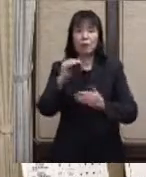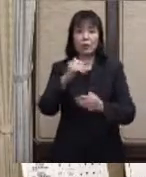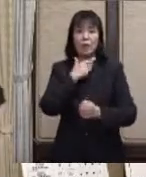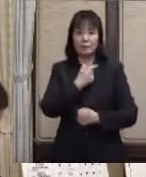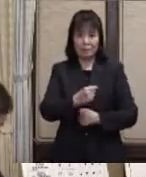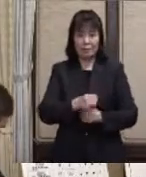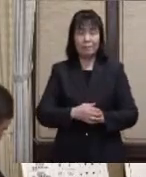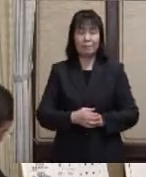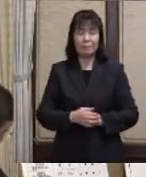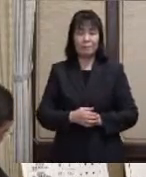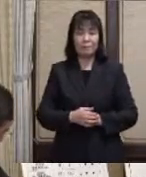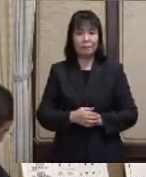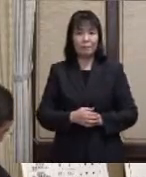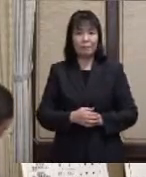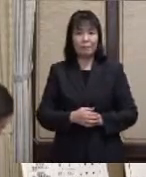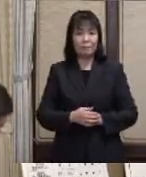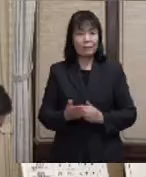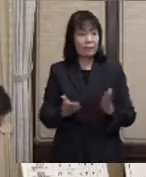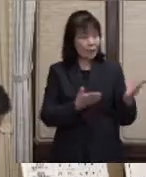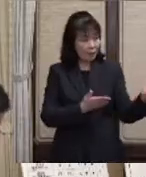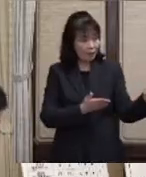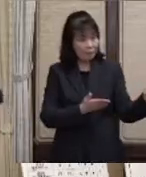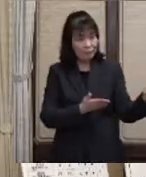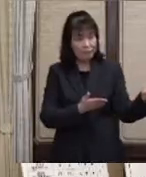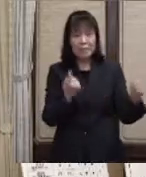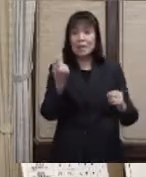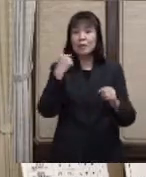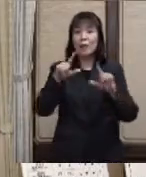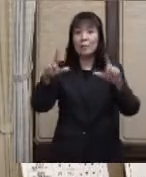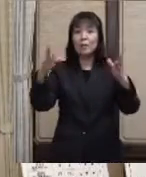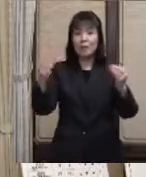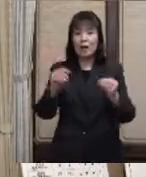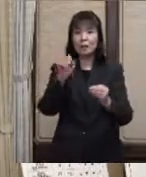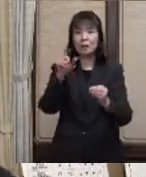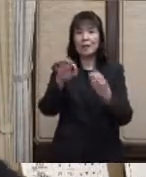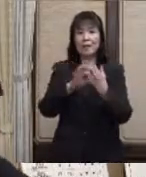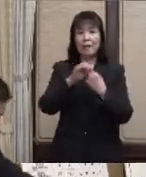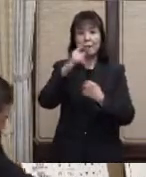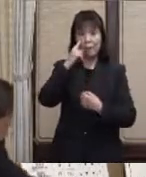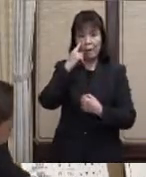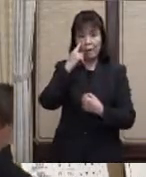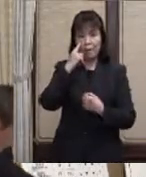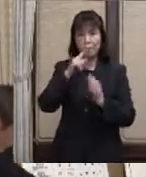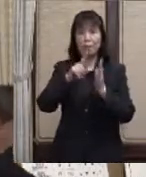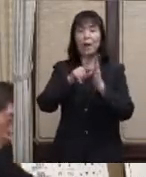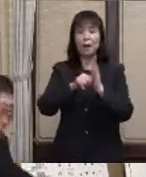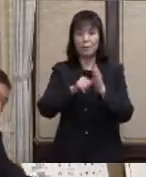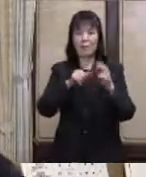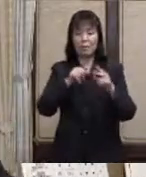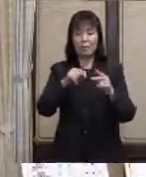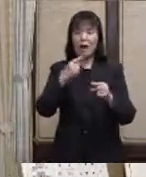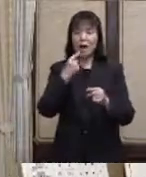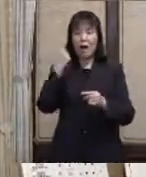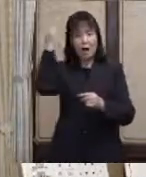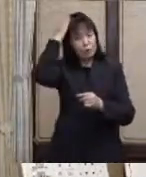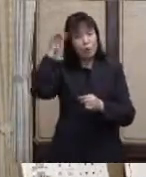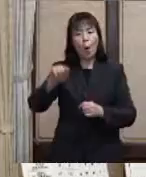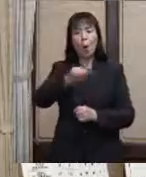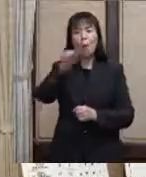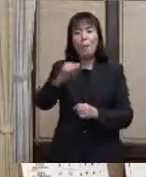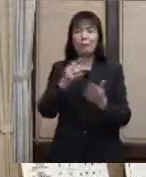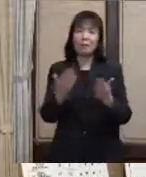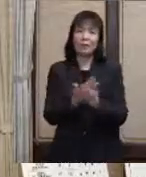います。ということで、こちらの昨日発表した11例目は、この2つが黒丸になる